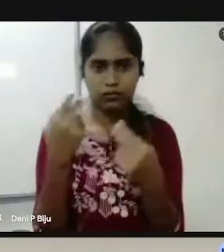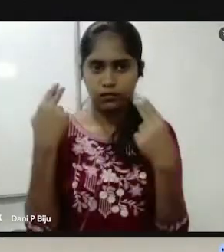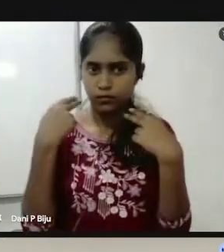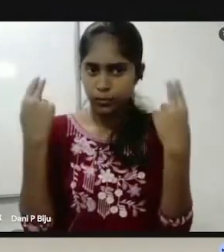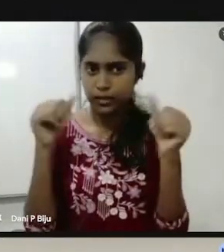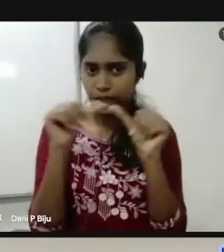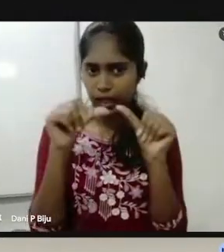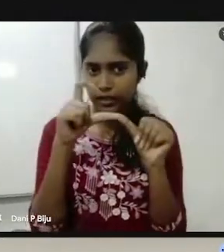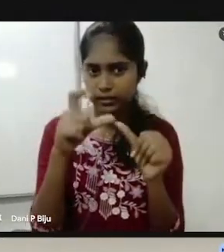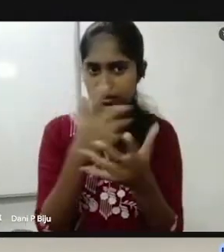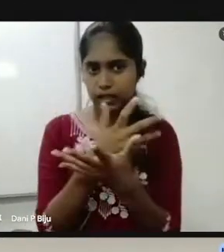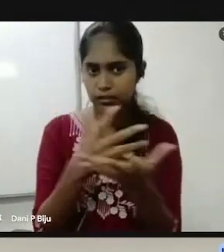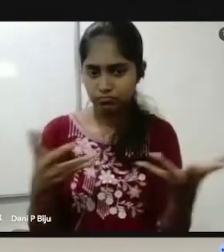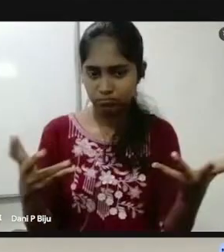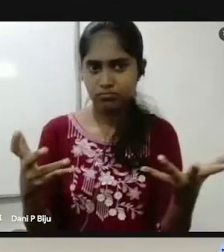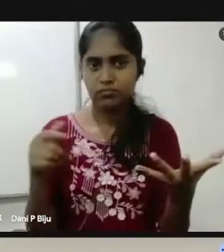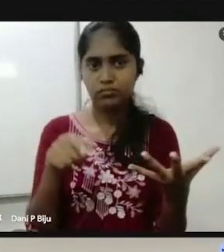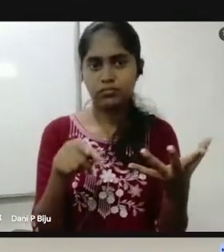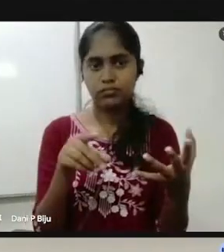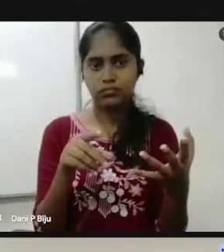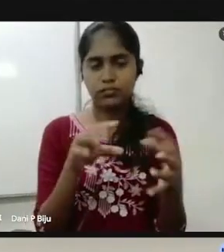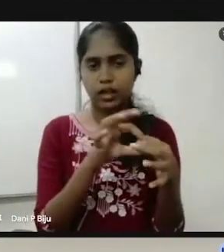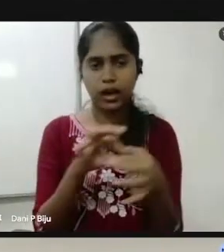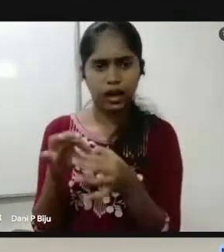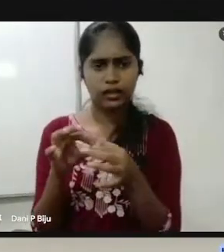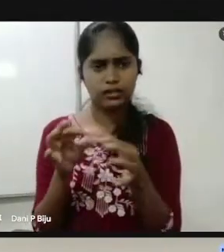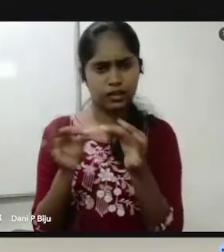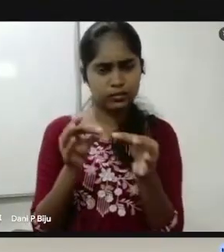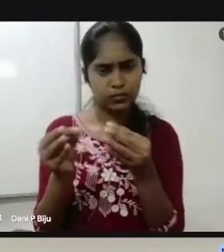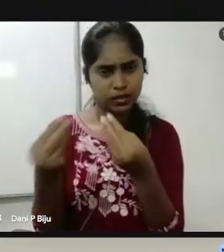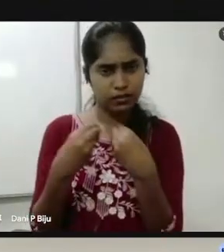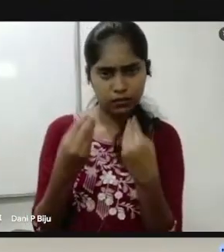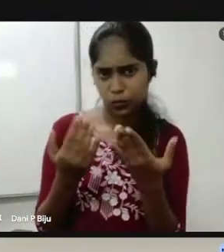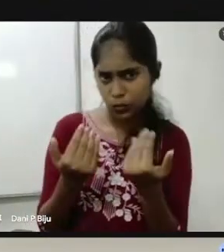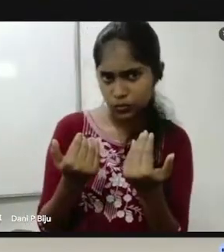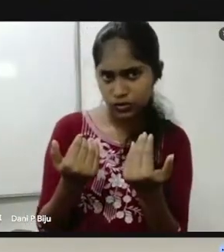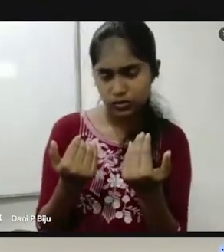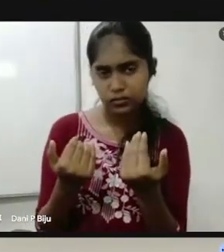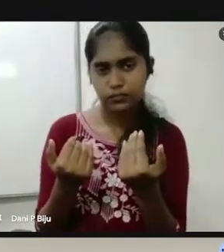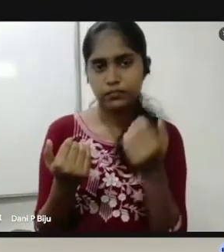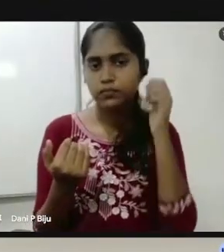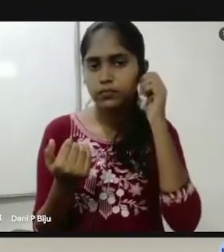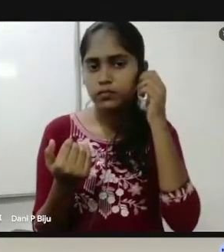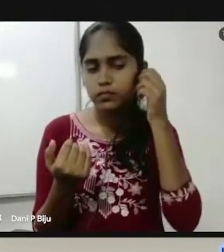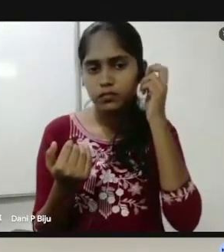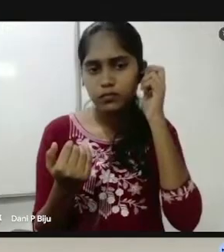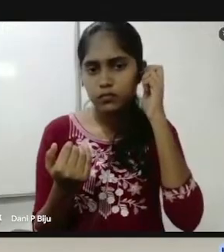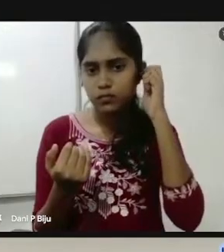ഉണ്ട്. റീസെന്റ് ആയിട്ടുള്ള, റീസെന്റ് അല്ല, ആക്ച്വലി ഇറ്റ്സ് ബീൻ ദെയർ സിൻസ് ക്വൈറ്റ് സം ടൈം.